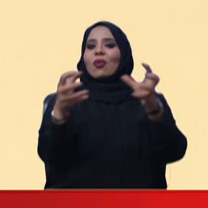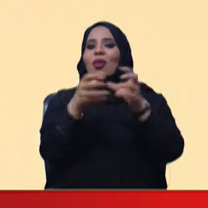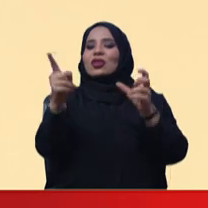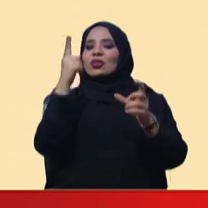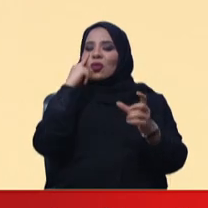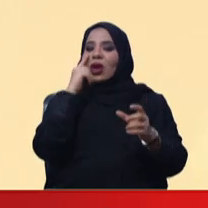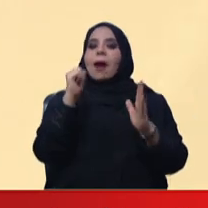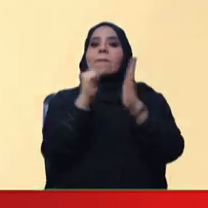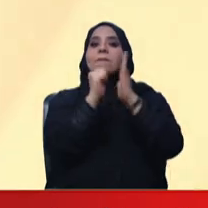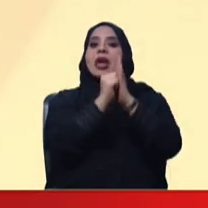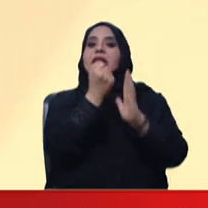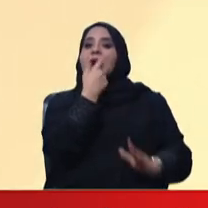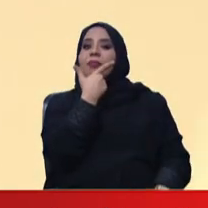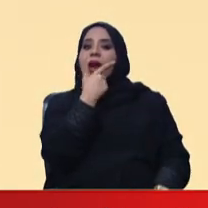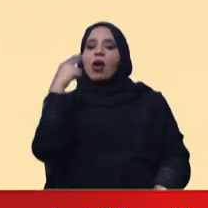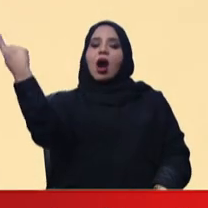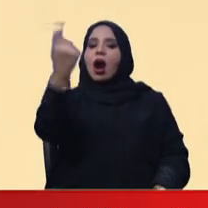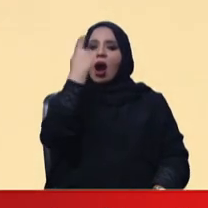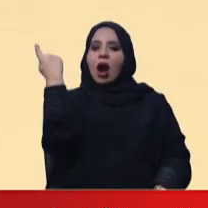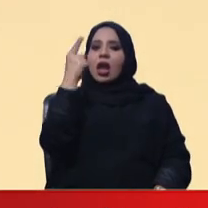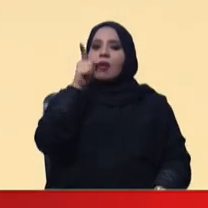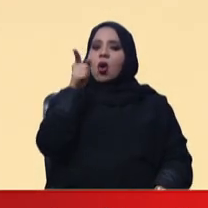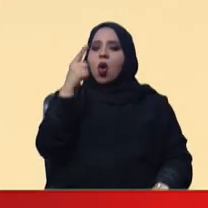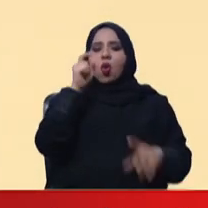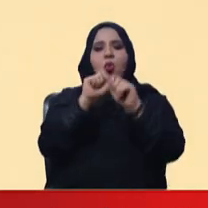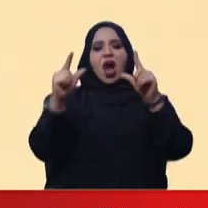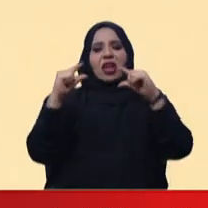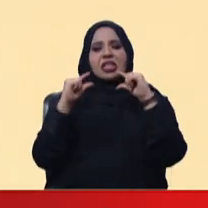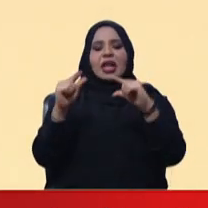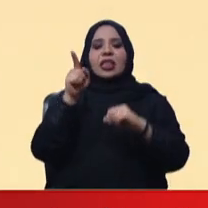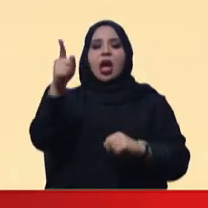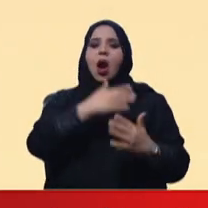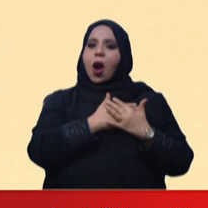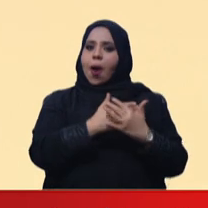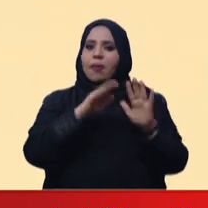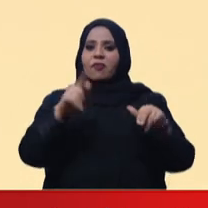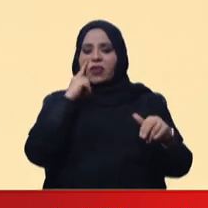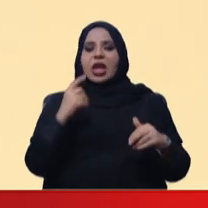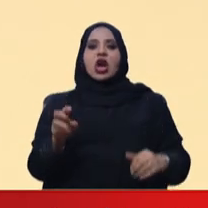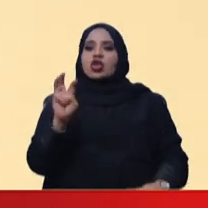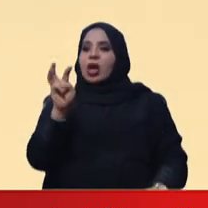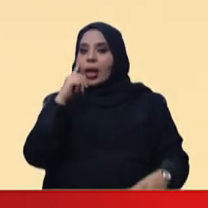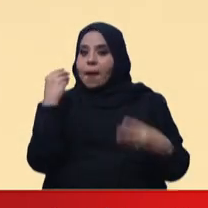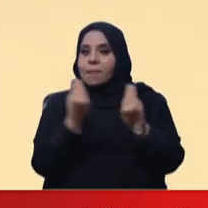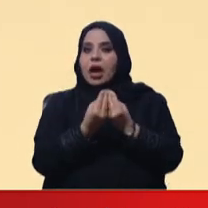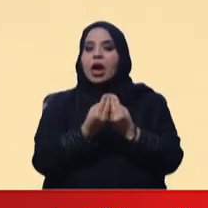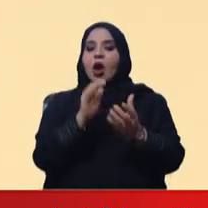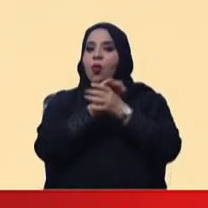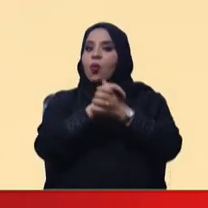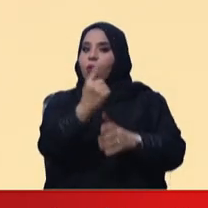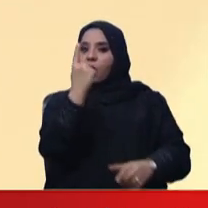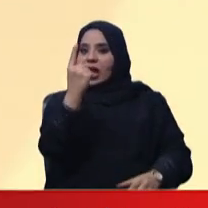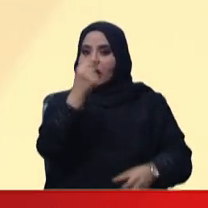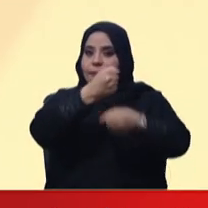البيت الأبيض إلى العالم أجمع بأن هناك رؤى مشتركة، هناك وحدة بالمواقف،